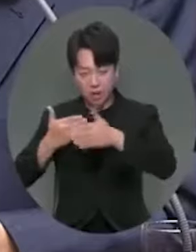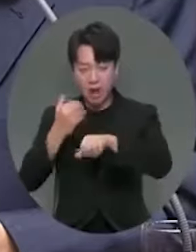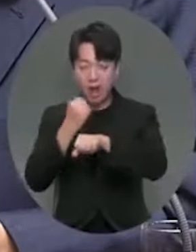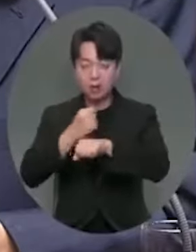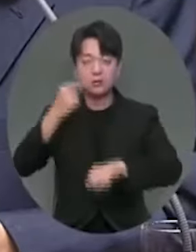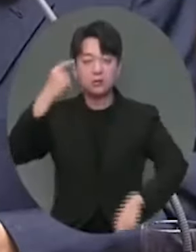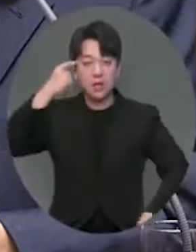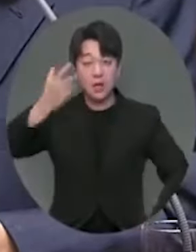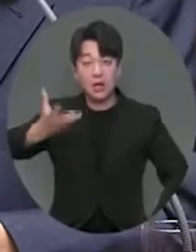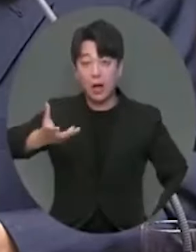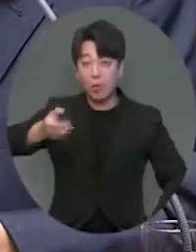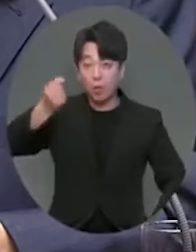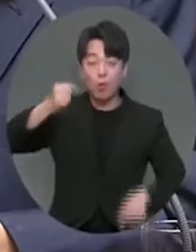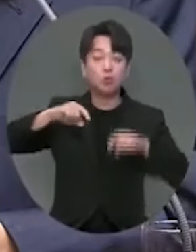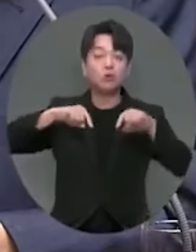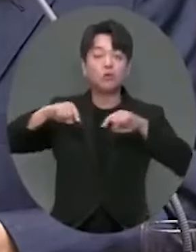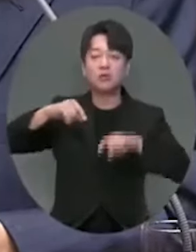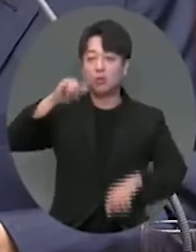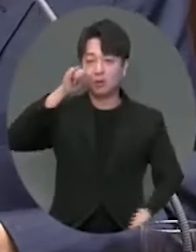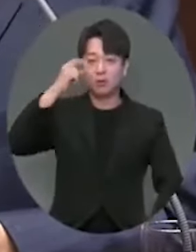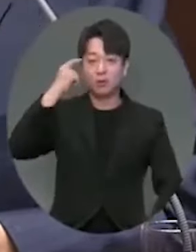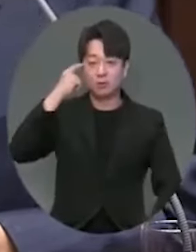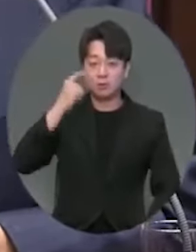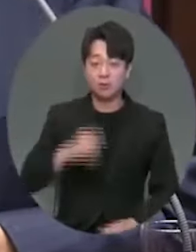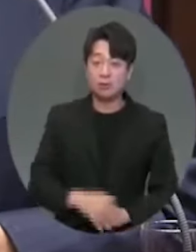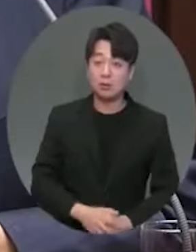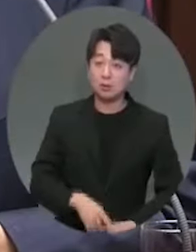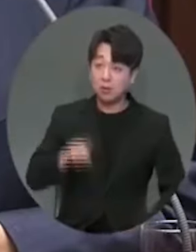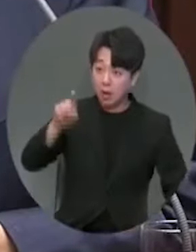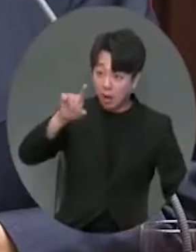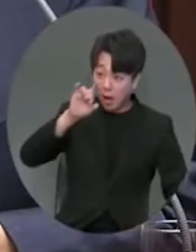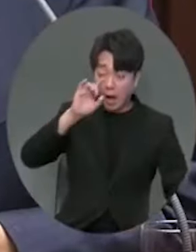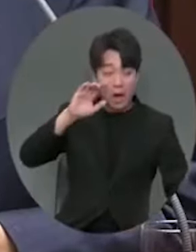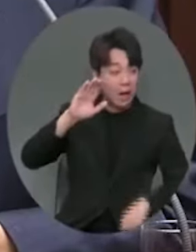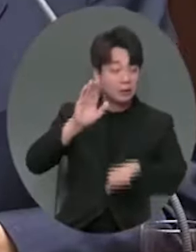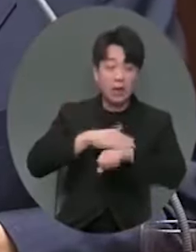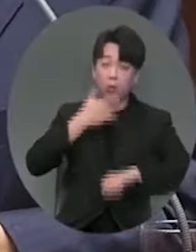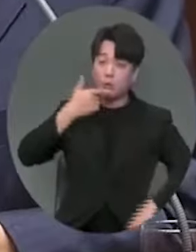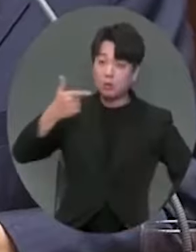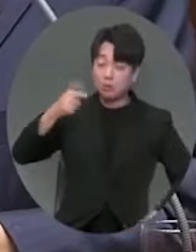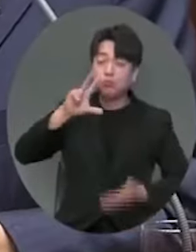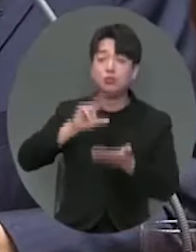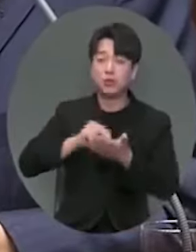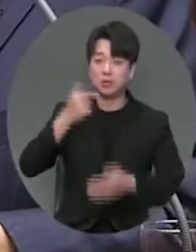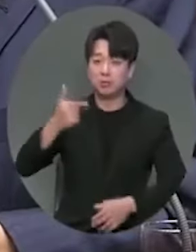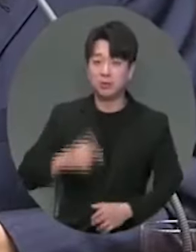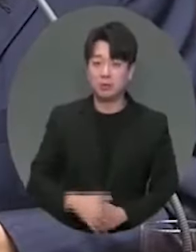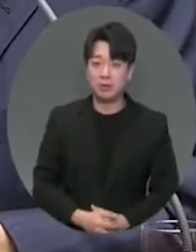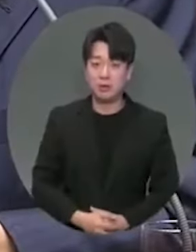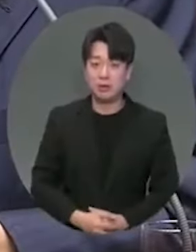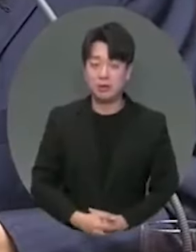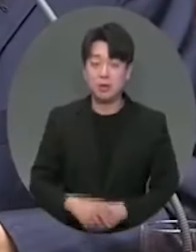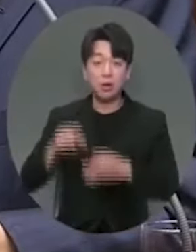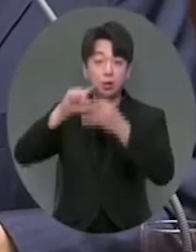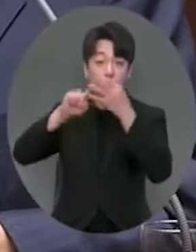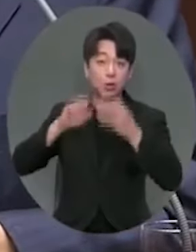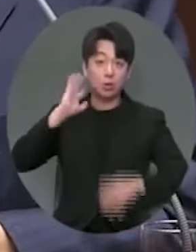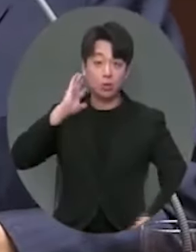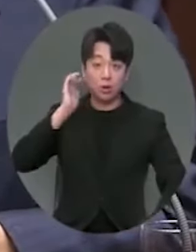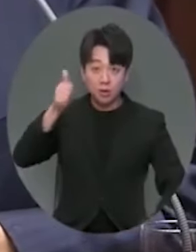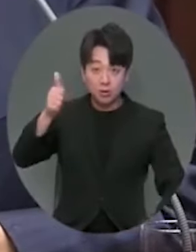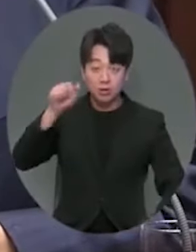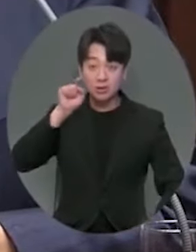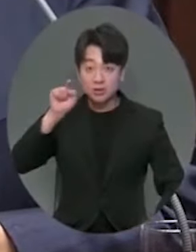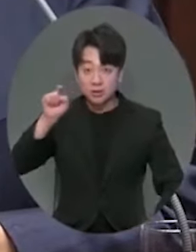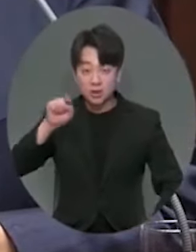있다 그렇게 생각합니다. 그렇게 안 하니까 문제예요. 윤석열 대통령은 정치는